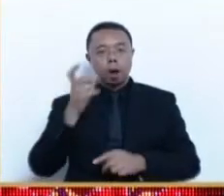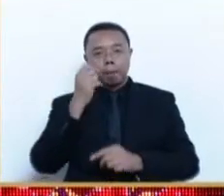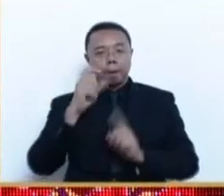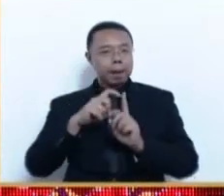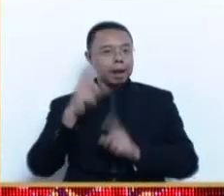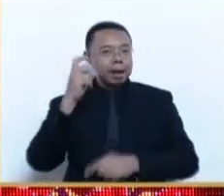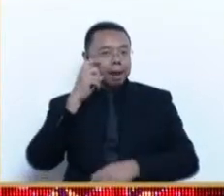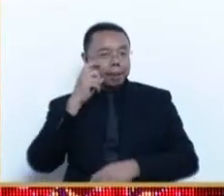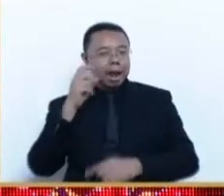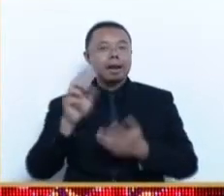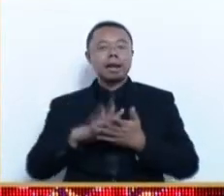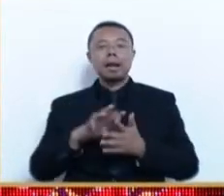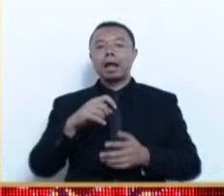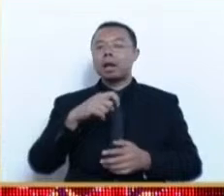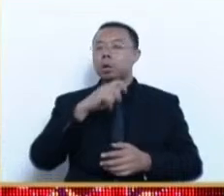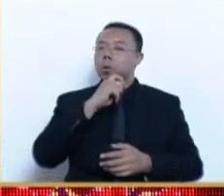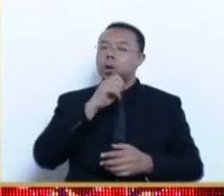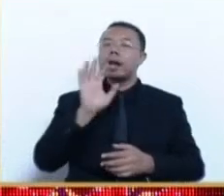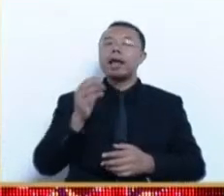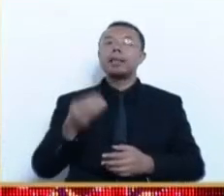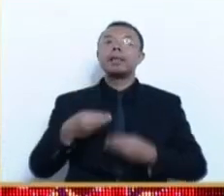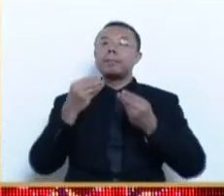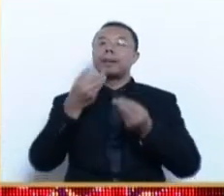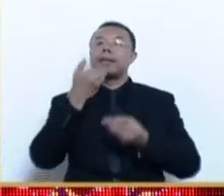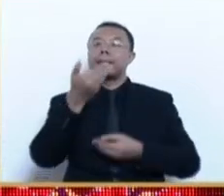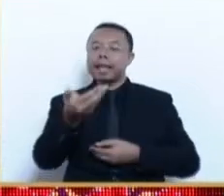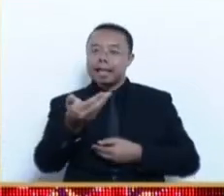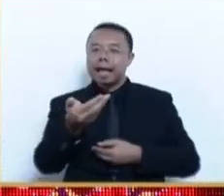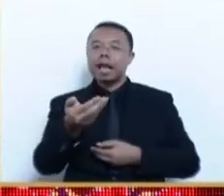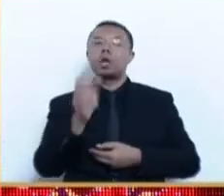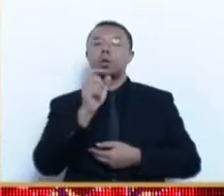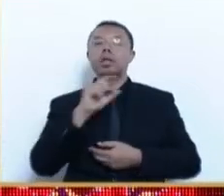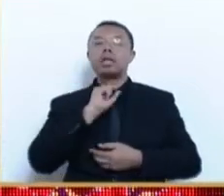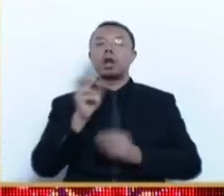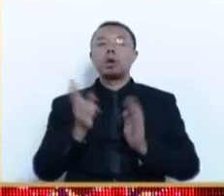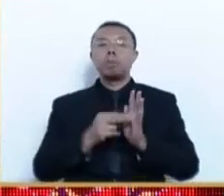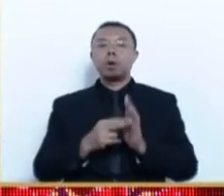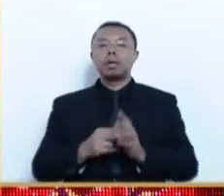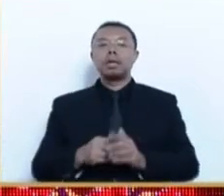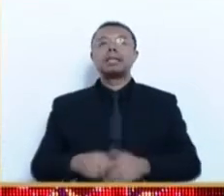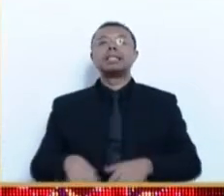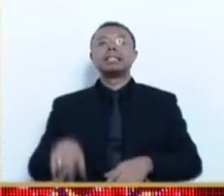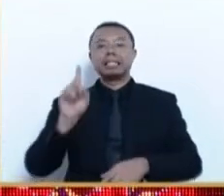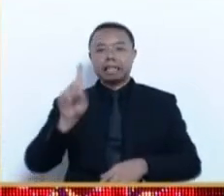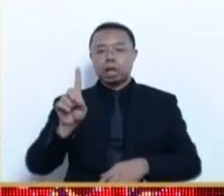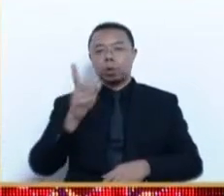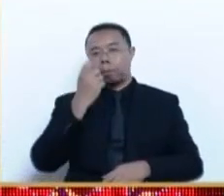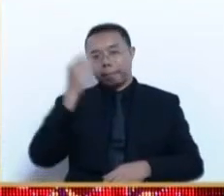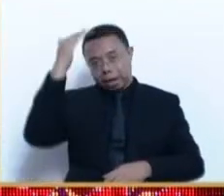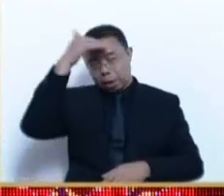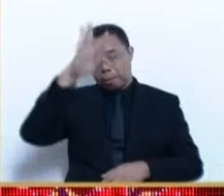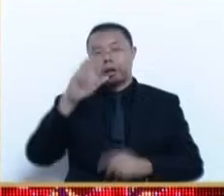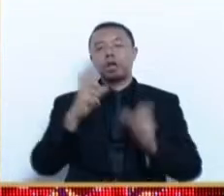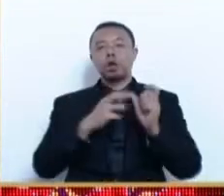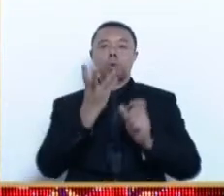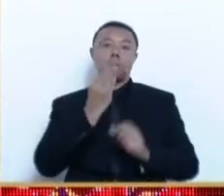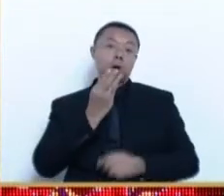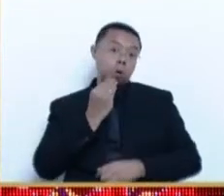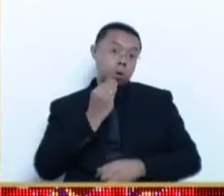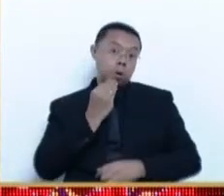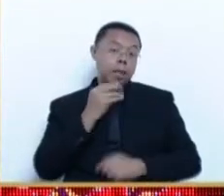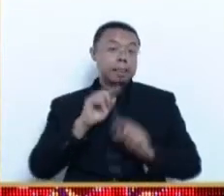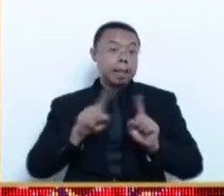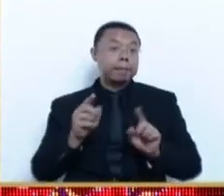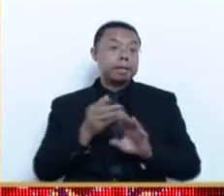pong rekun dan bapak Kun Wardana akan memberikan pertanyaan kepada pasangan calon nomor urut 1 Bapak ritwan Kamil dan Bapak suswono